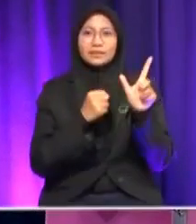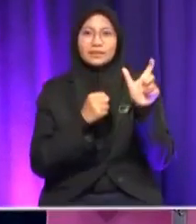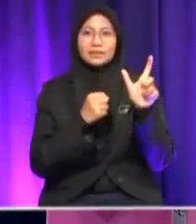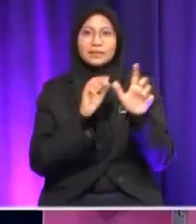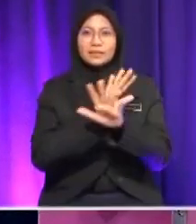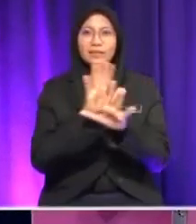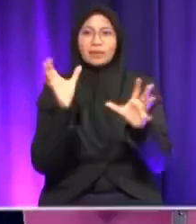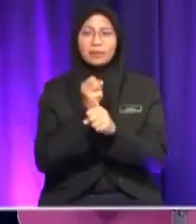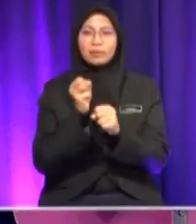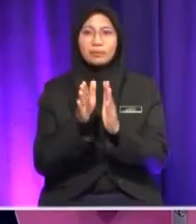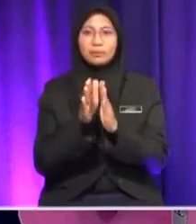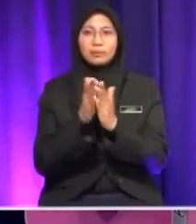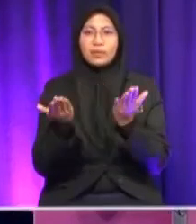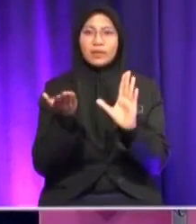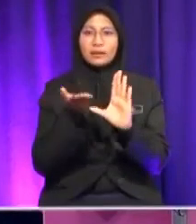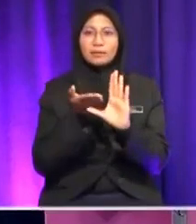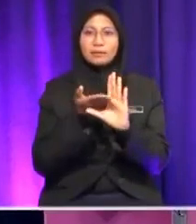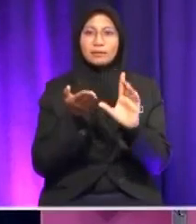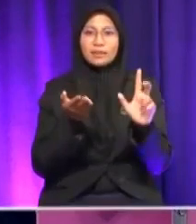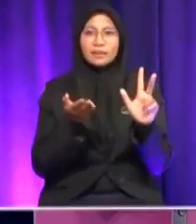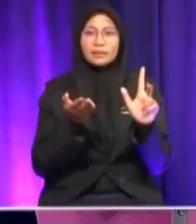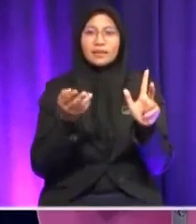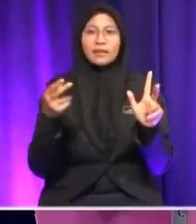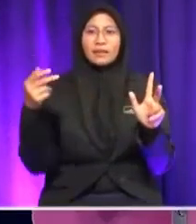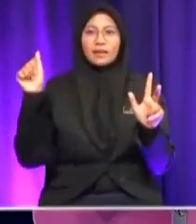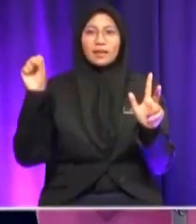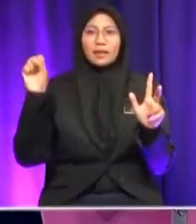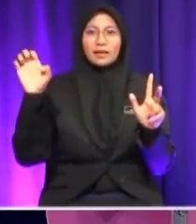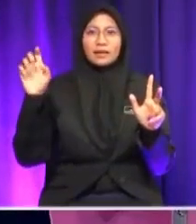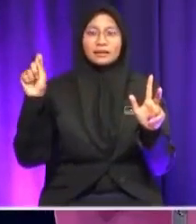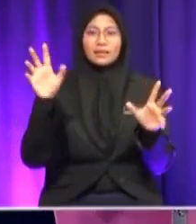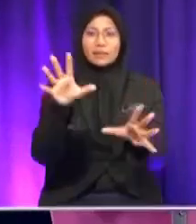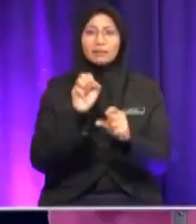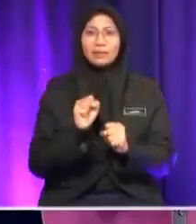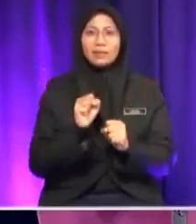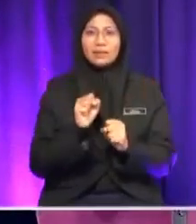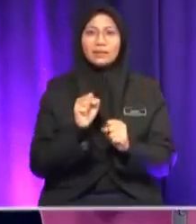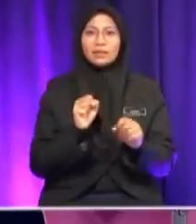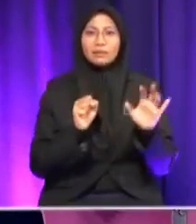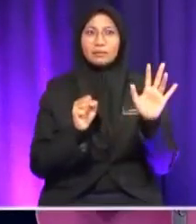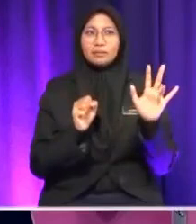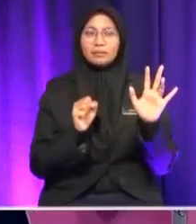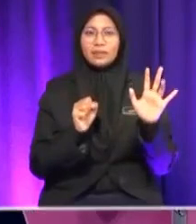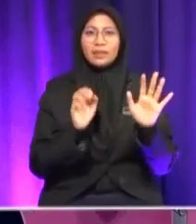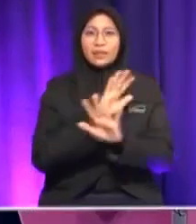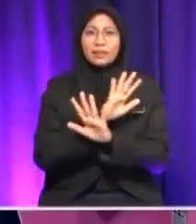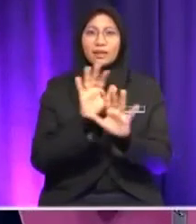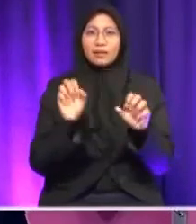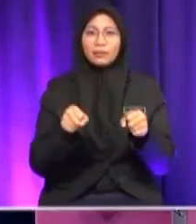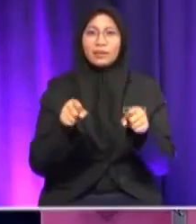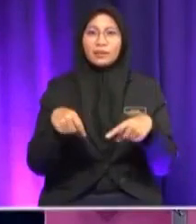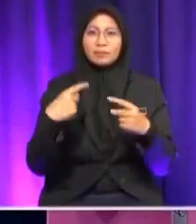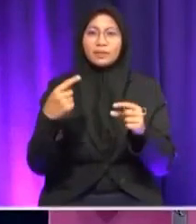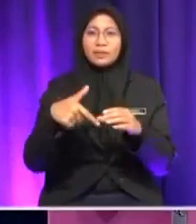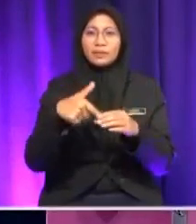buka akaun bank, harta akan dirampas, tak ada kereta, tak ada rumah. Lepas tu kalau kita nak keluar daripada negara